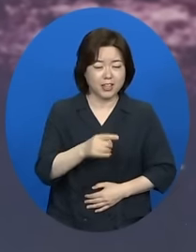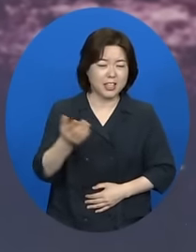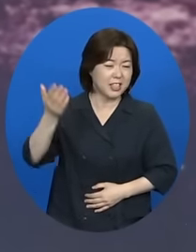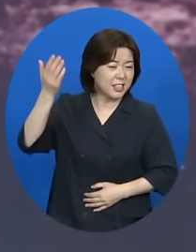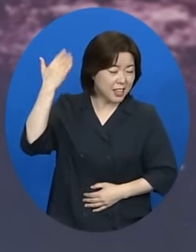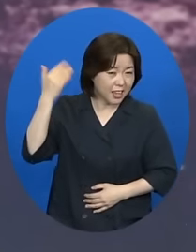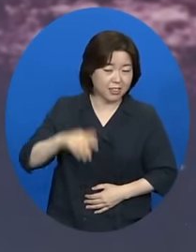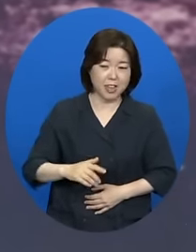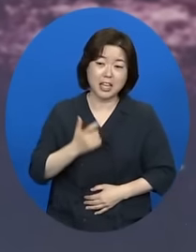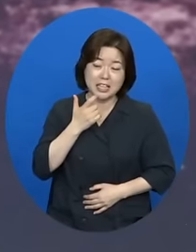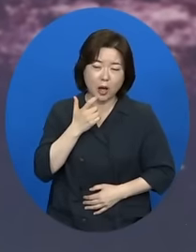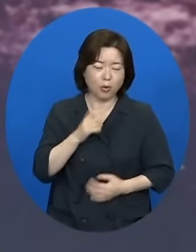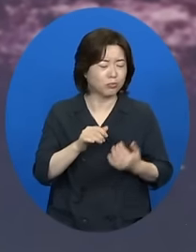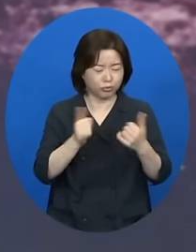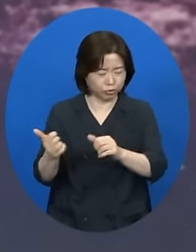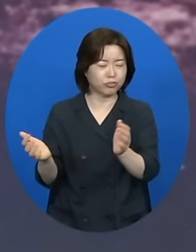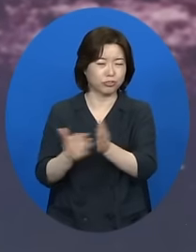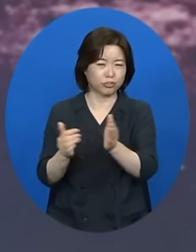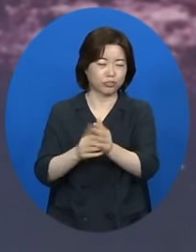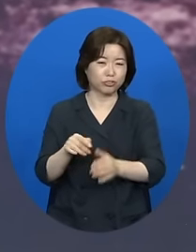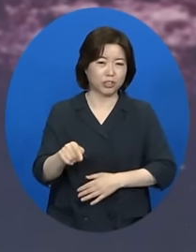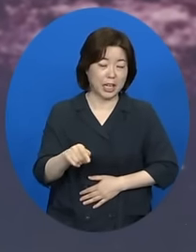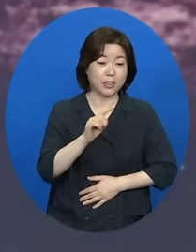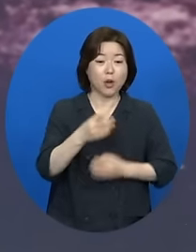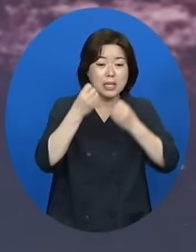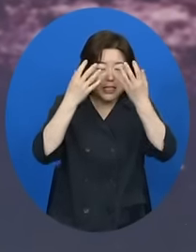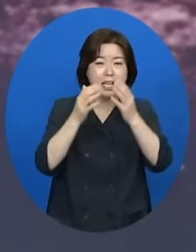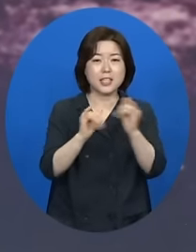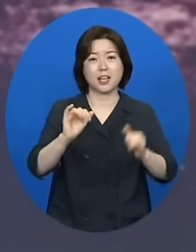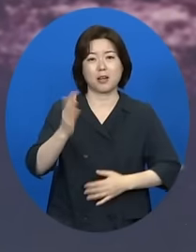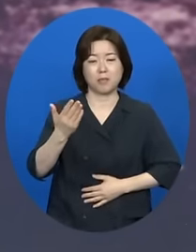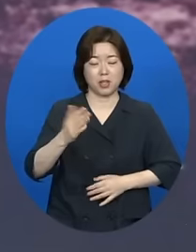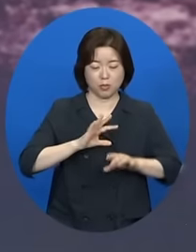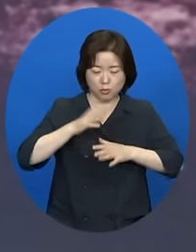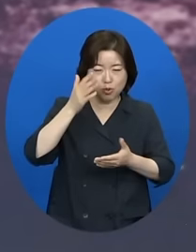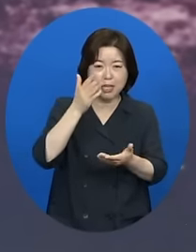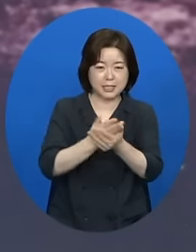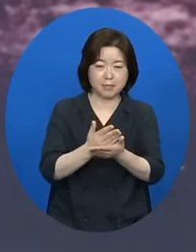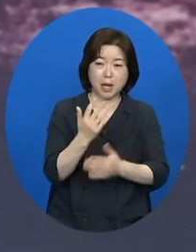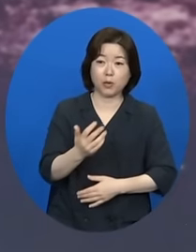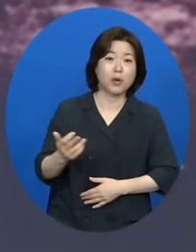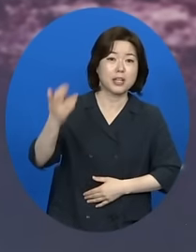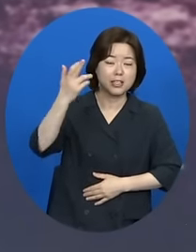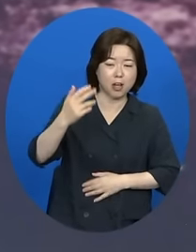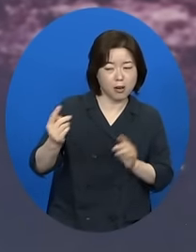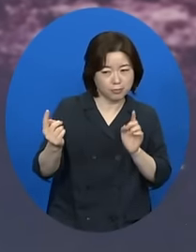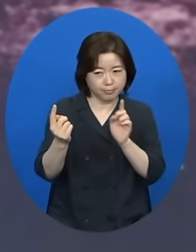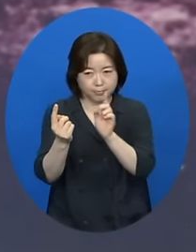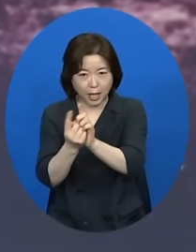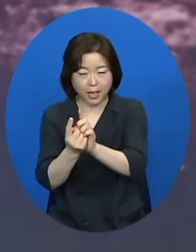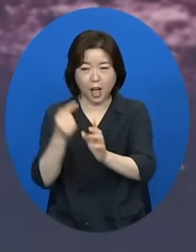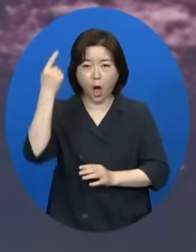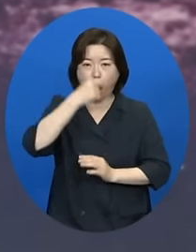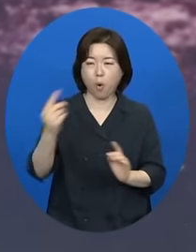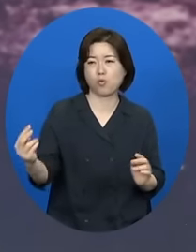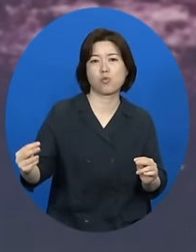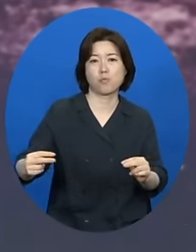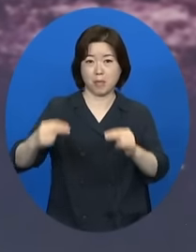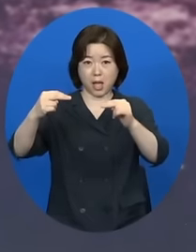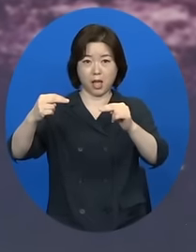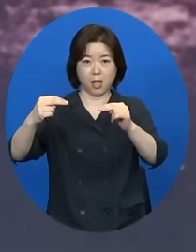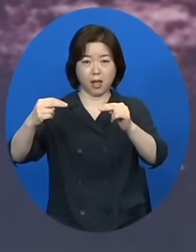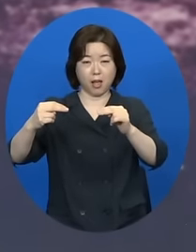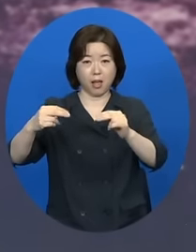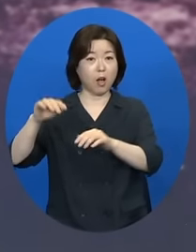이미 죽었다. 너는 이제 새 사람이 되었다. 그러니 두려워하지 말고 형을 찾아가서 형의 얼굴을